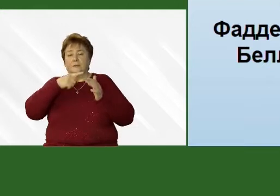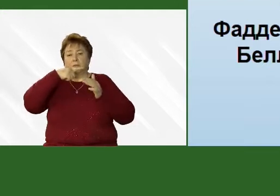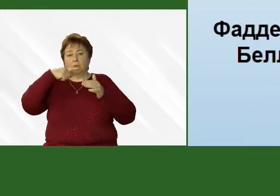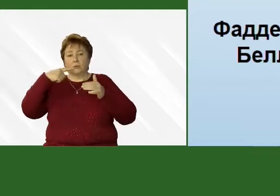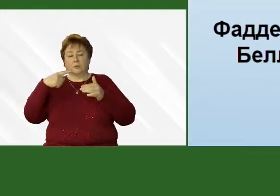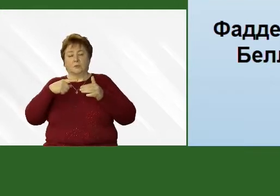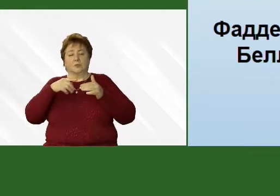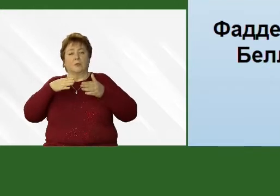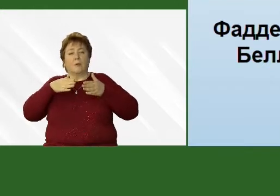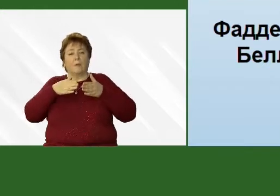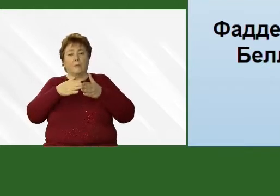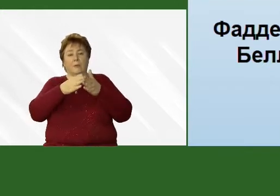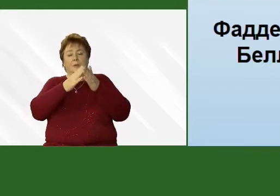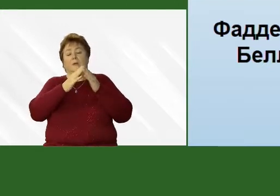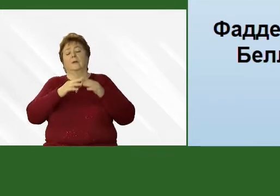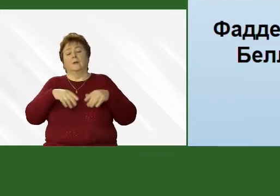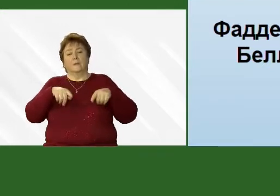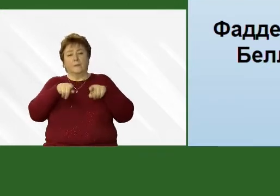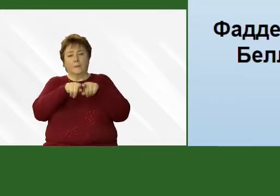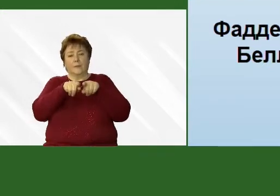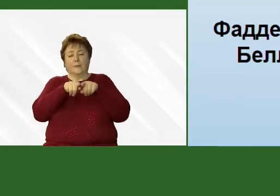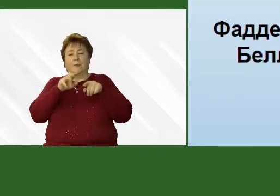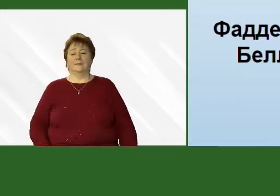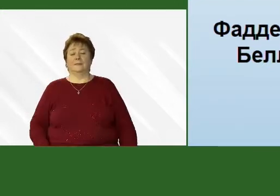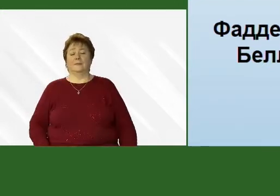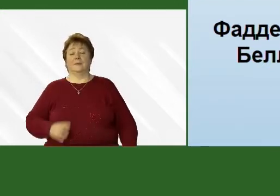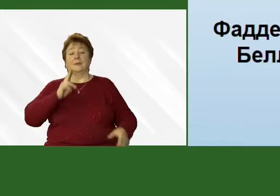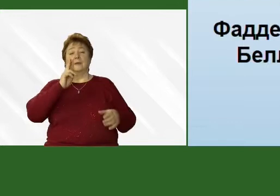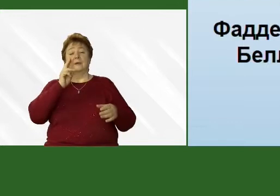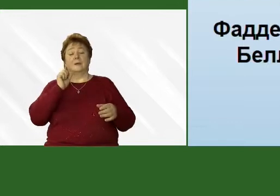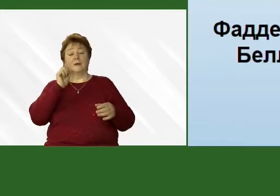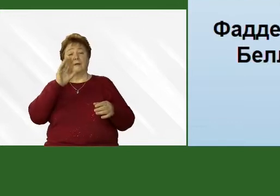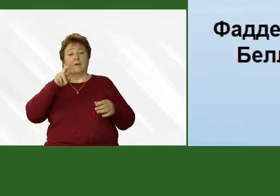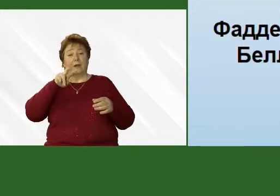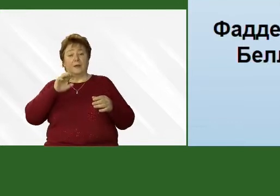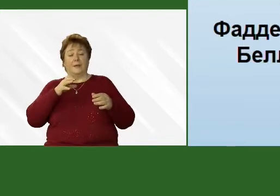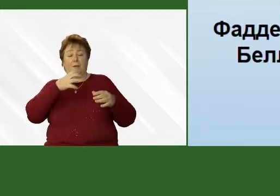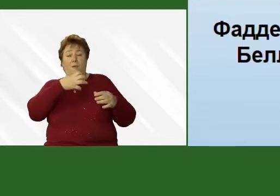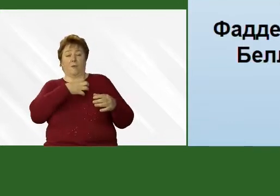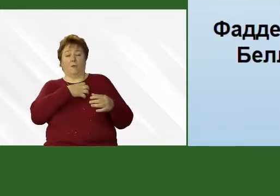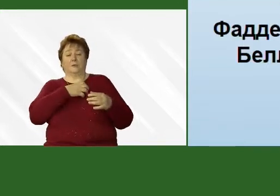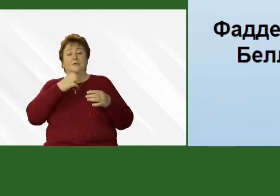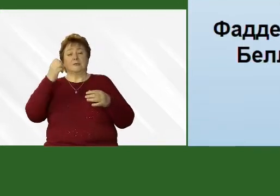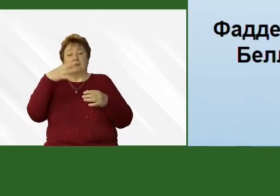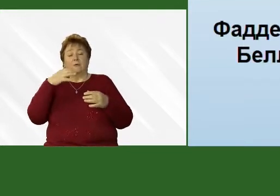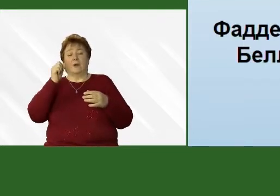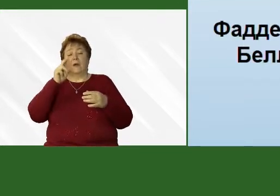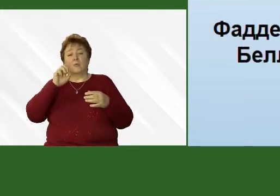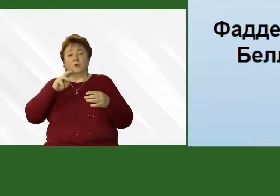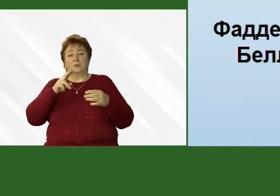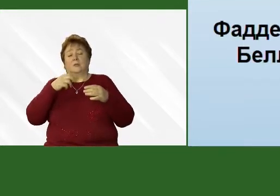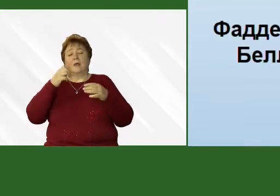русский флотоводец и мореплаватель, адмирал, кавалер орденов святого апостола